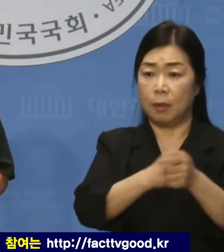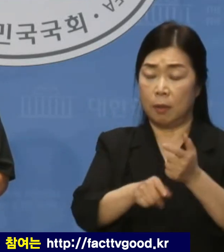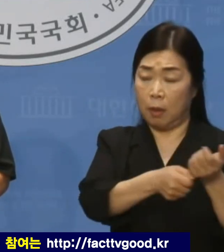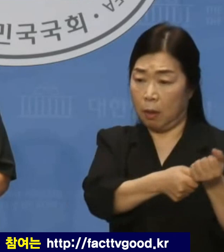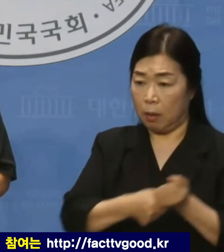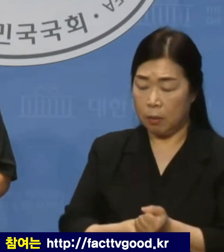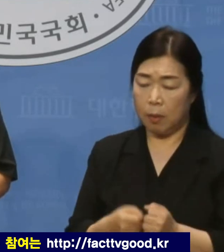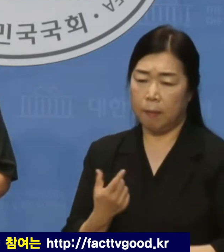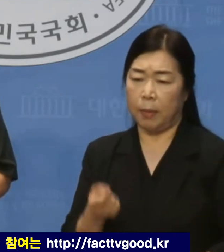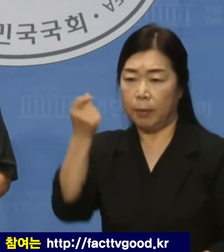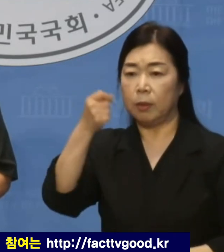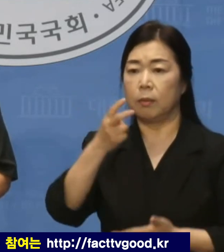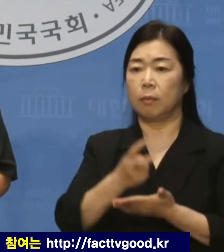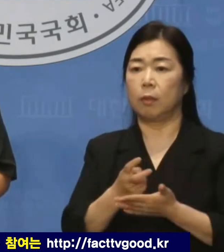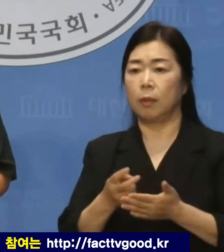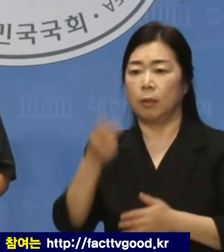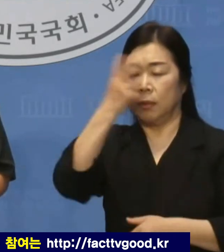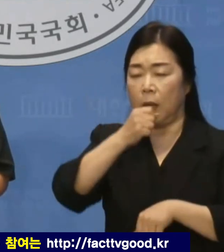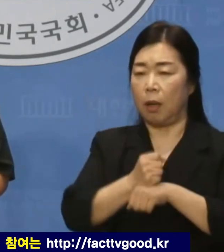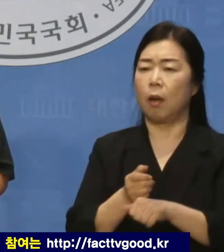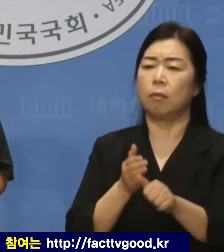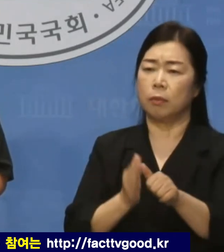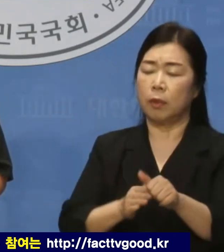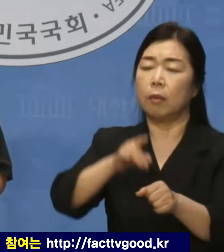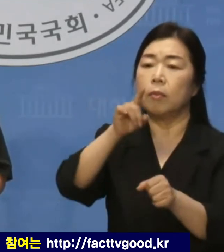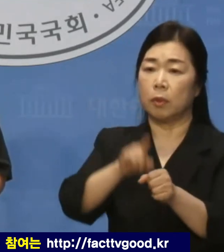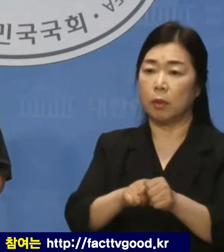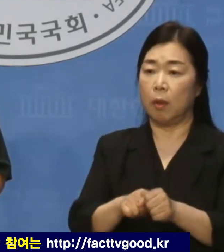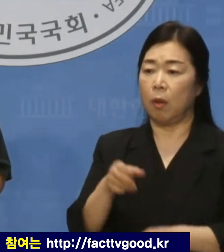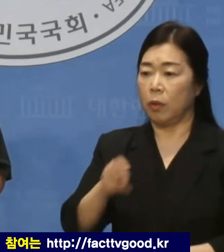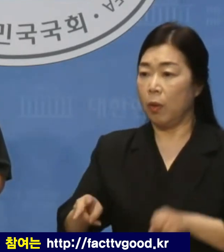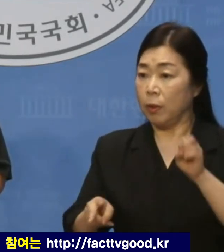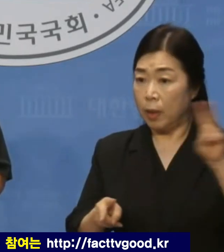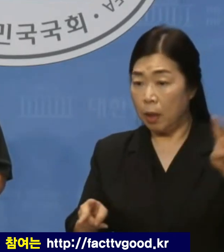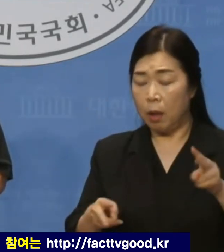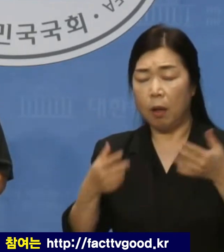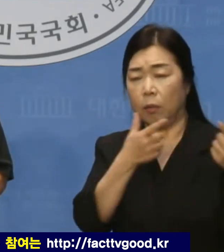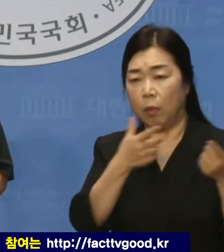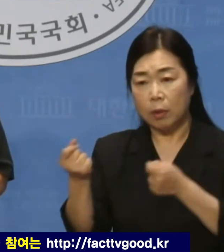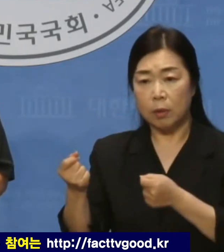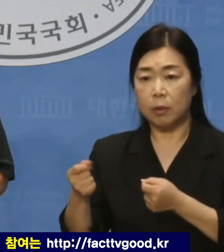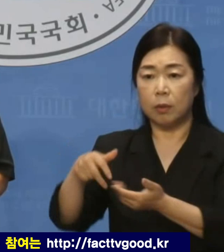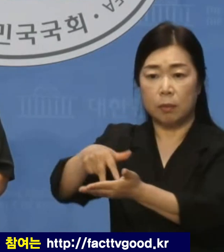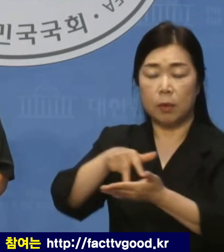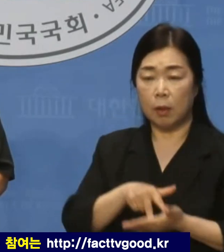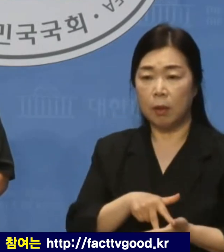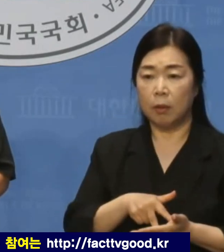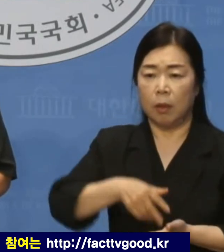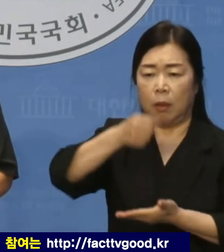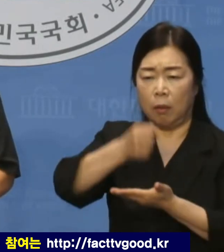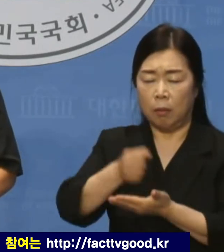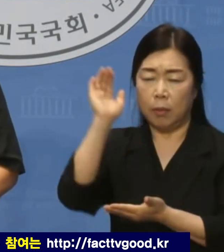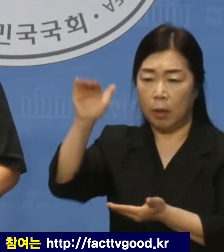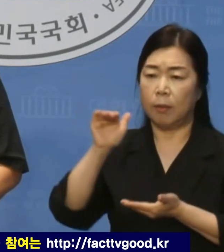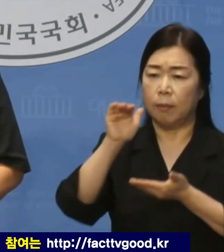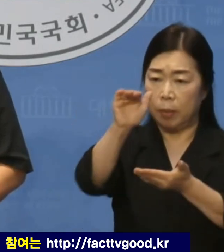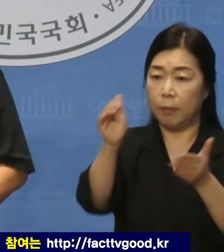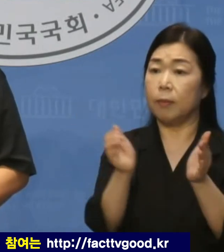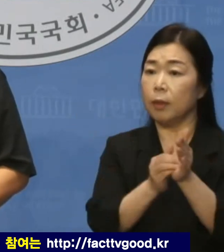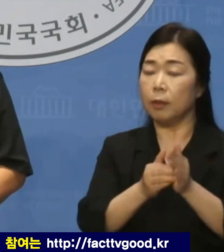당겨서 신속하게 이 법안을 제정해 주십사하는 부탁을 여야 의원들을 막론하고 저희 유가족들은 그동안에 호소해